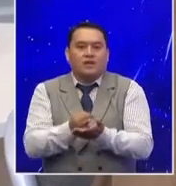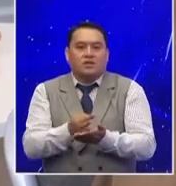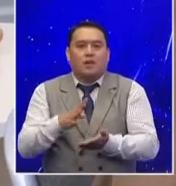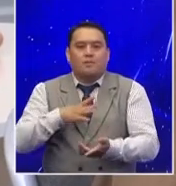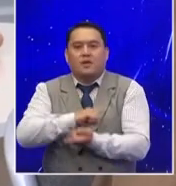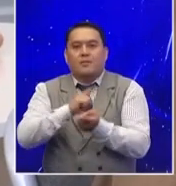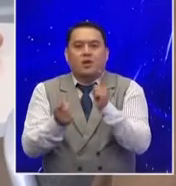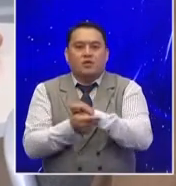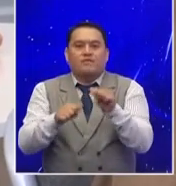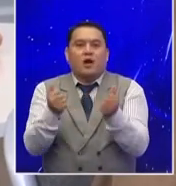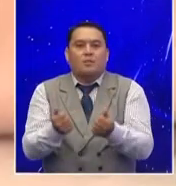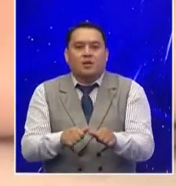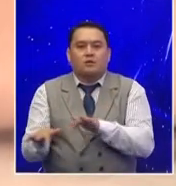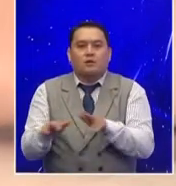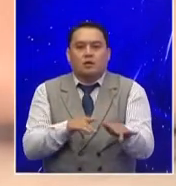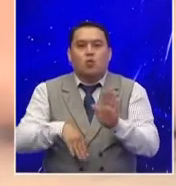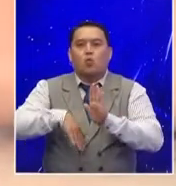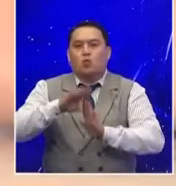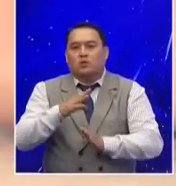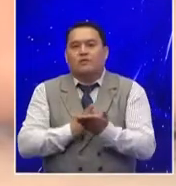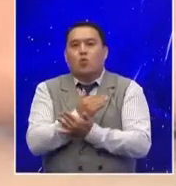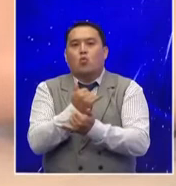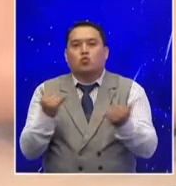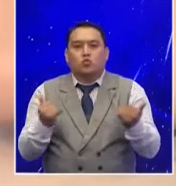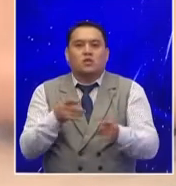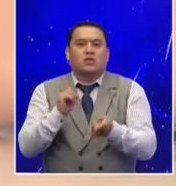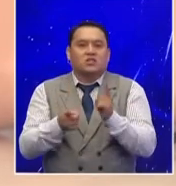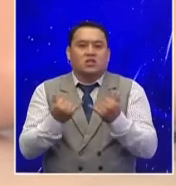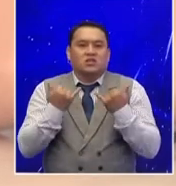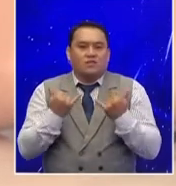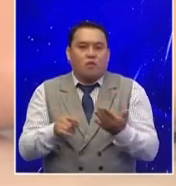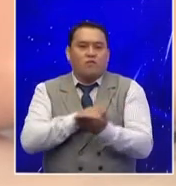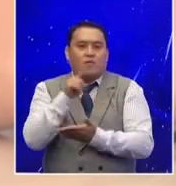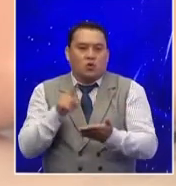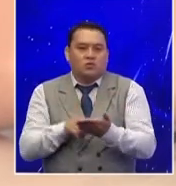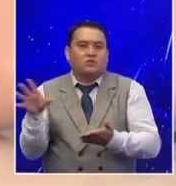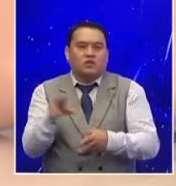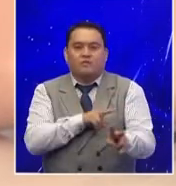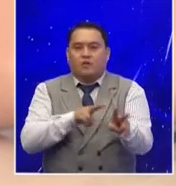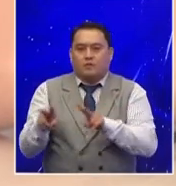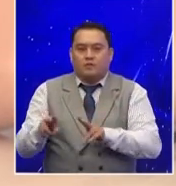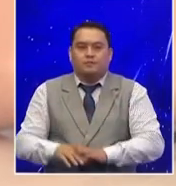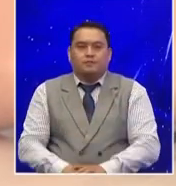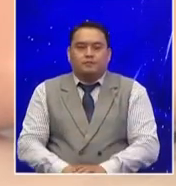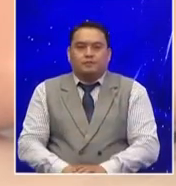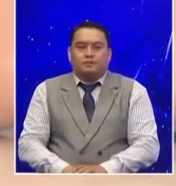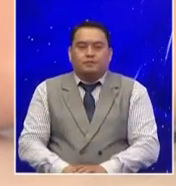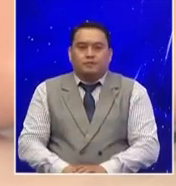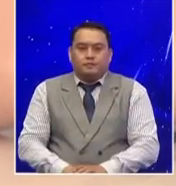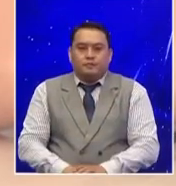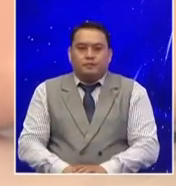должны пересмотреть формат деятельности для улучшения качества оказываемых услуг. В настоящий момент все эти вопросы взяты на контроль.